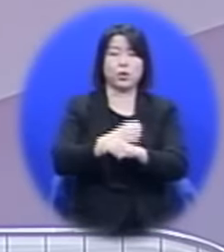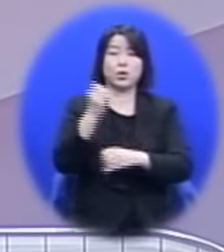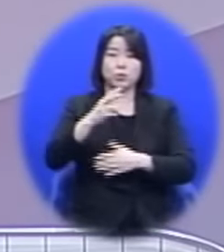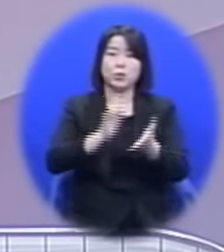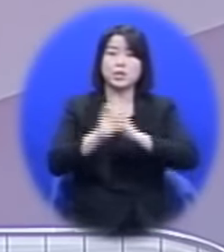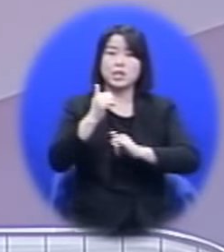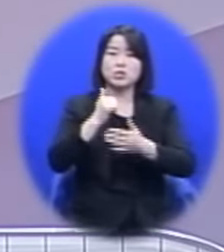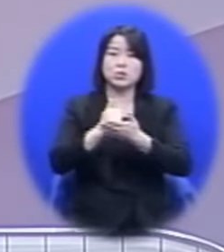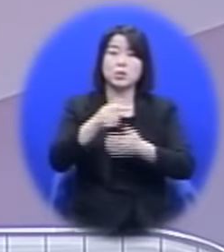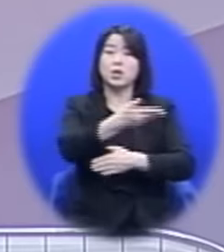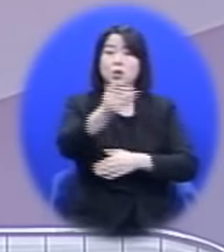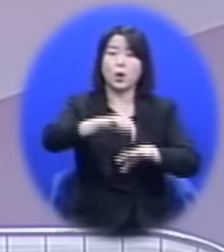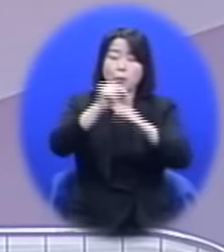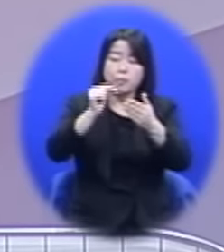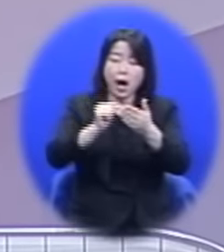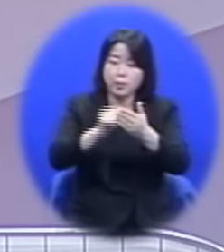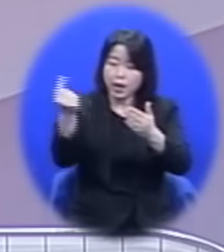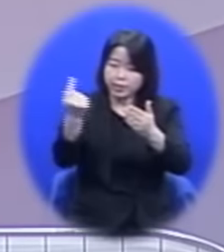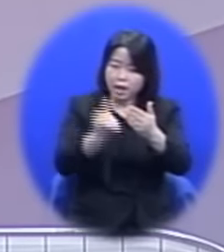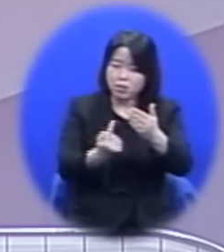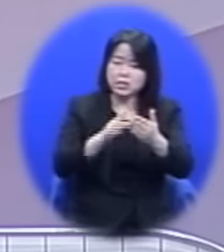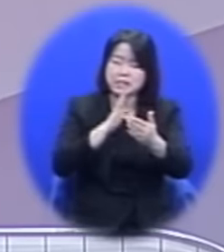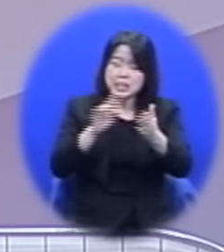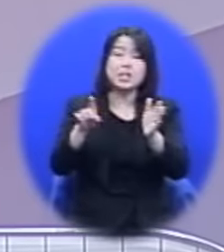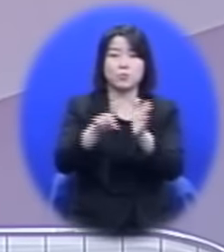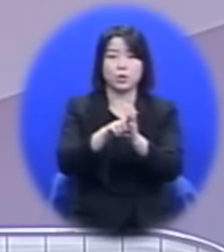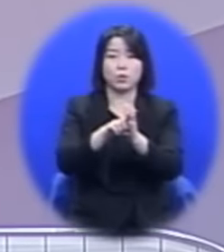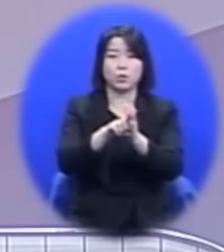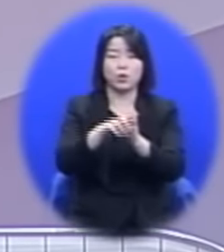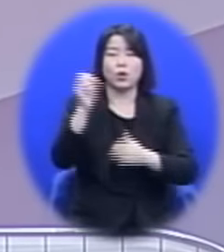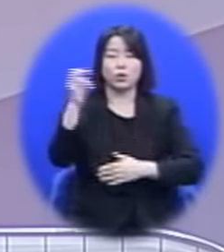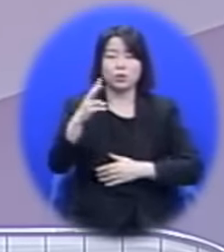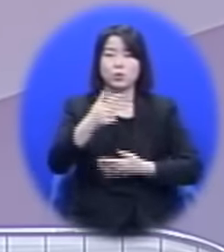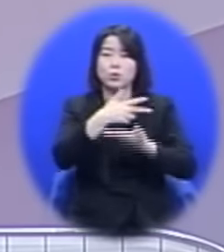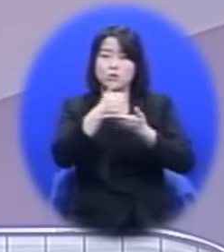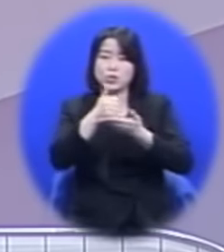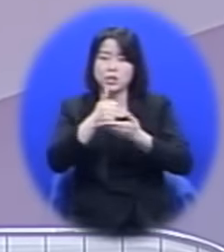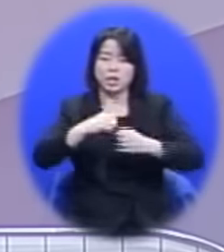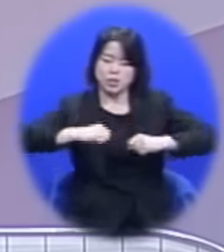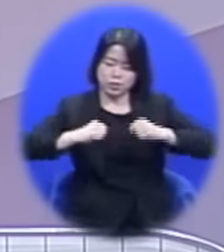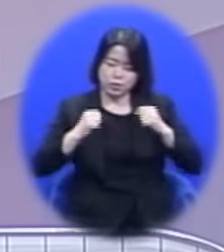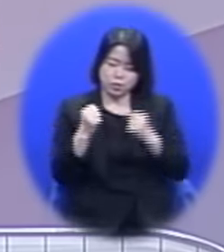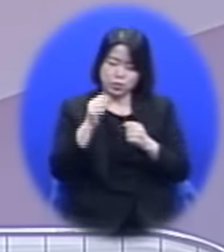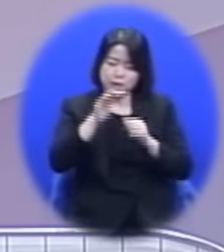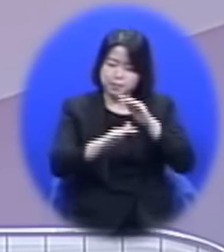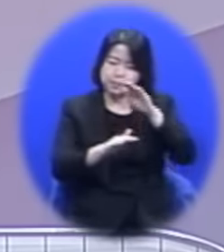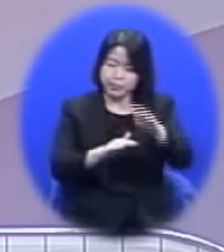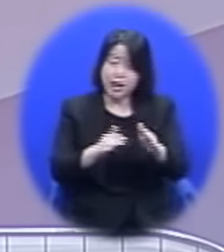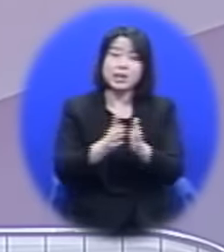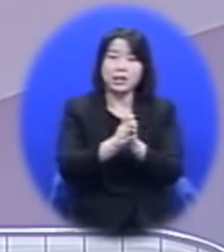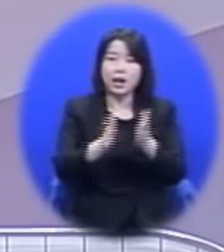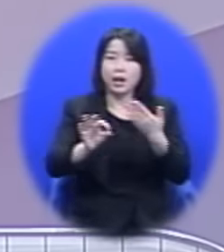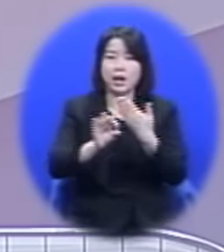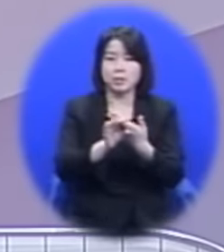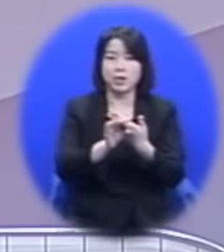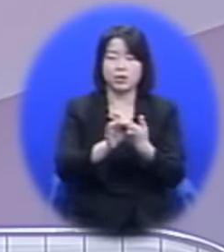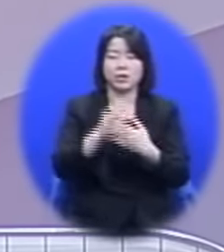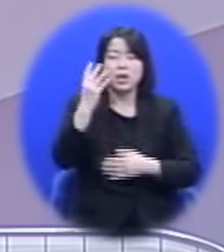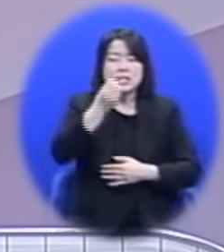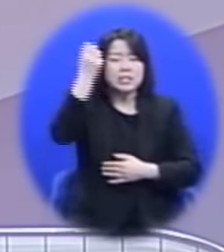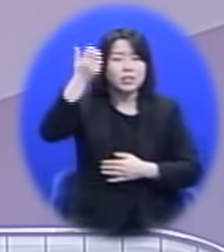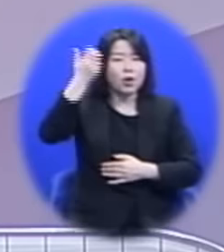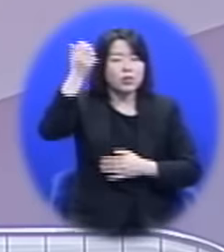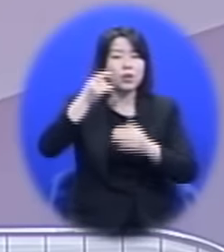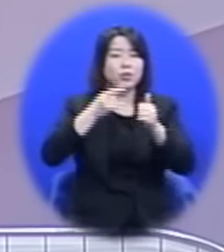안에 오셨다는 걸 진짜 믿고, 그리고 주님께 순종의 걸음을 디디면 성령께서